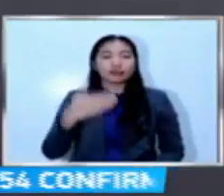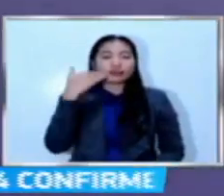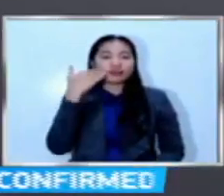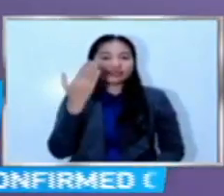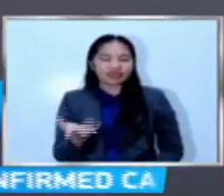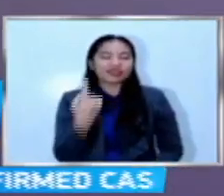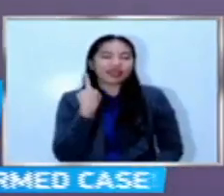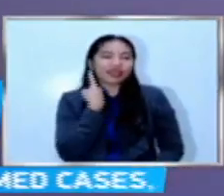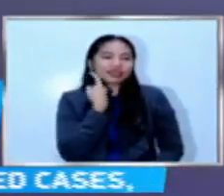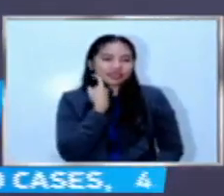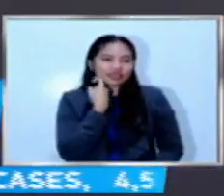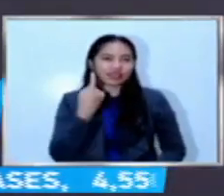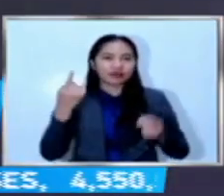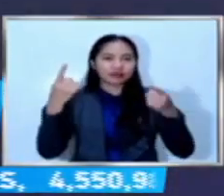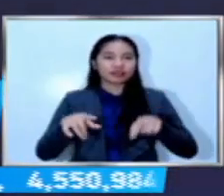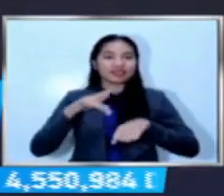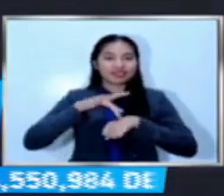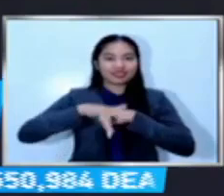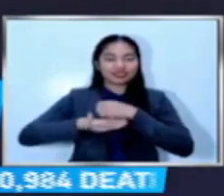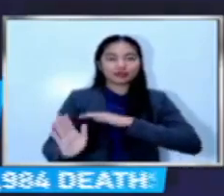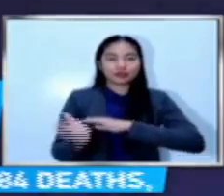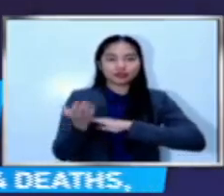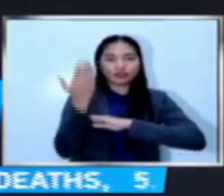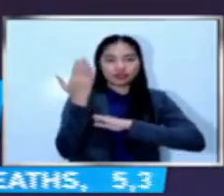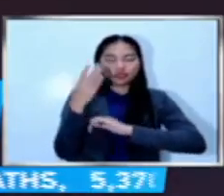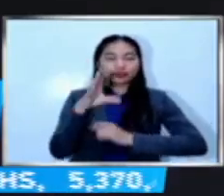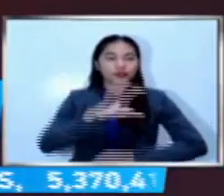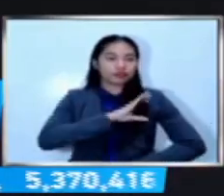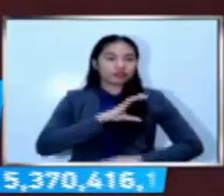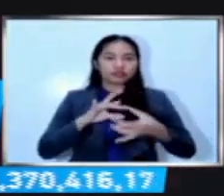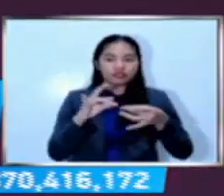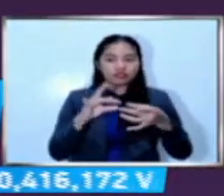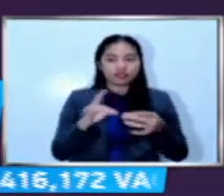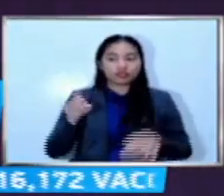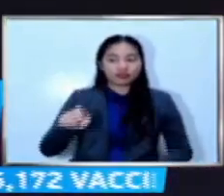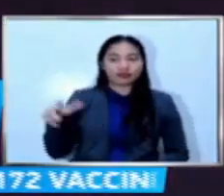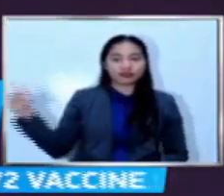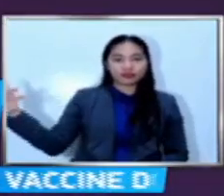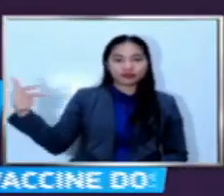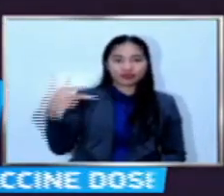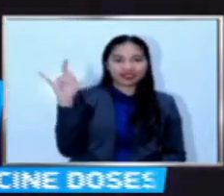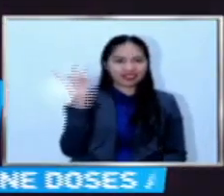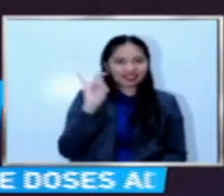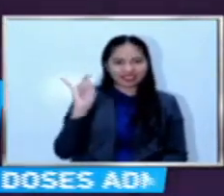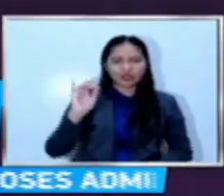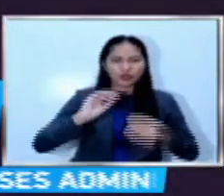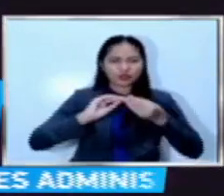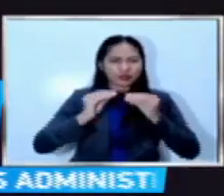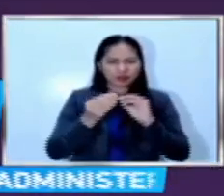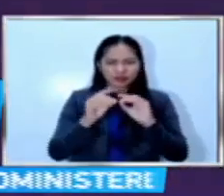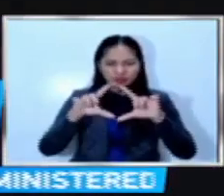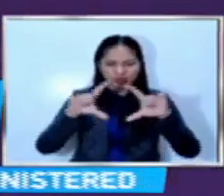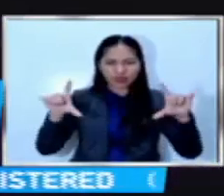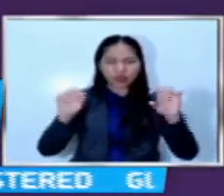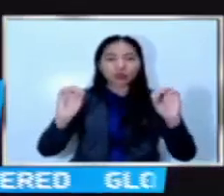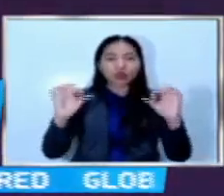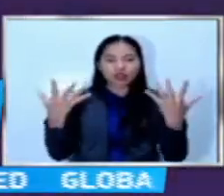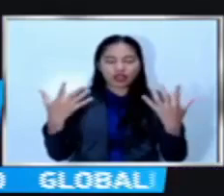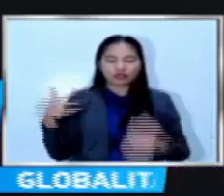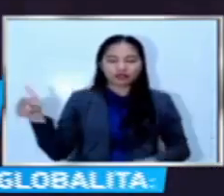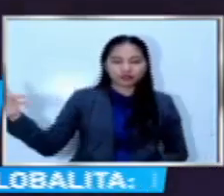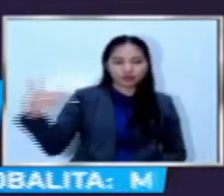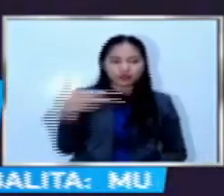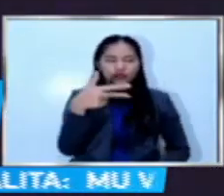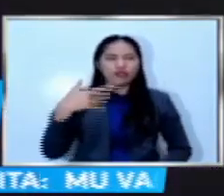pulisya, paparahin sana nila ang isang taxi na walang plaka nang bigla itong humarurot at namaril na rin po umano ang mga nasa